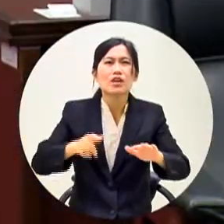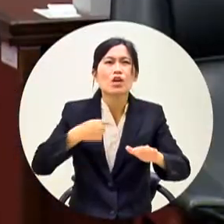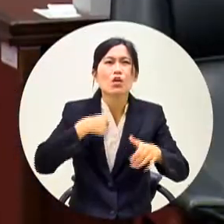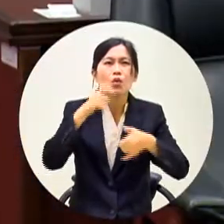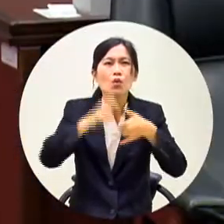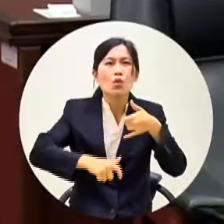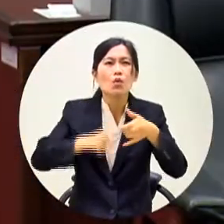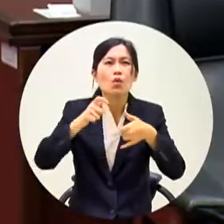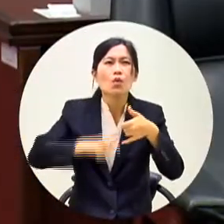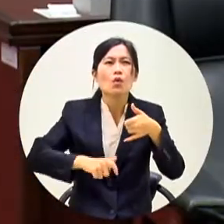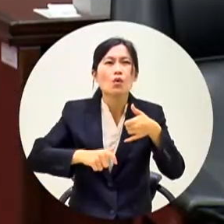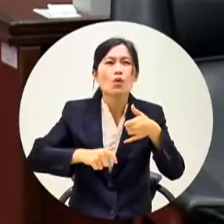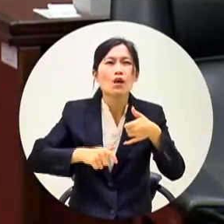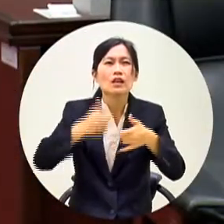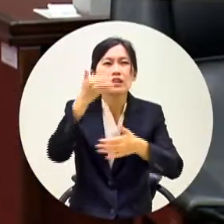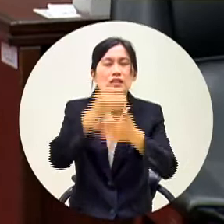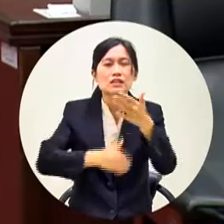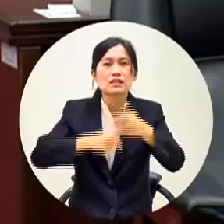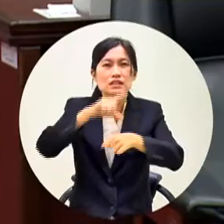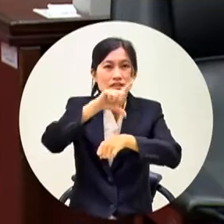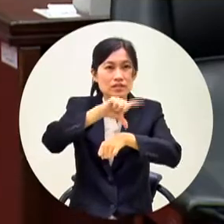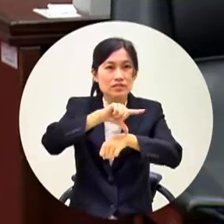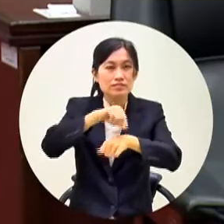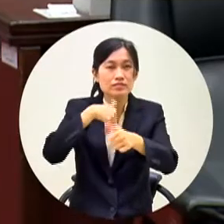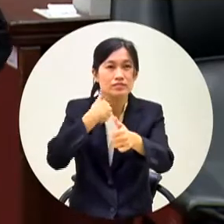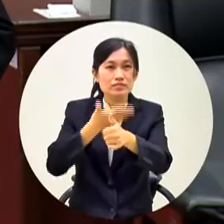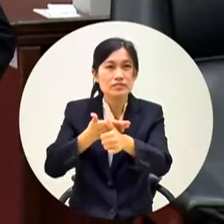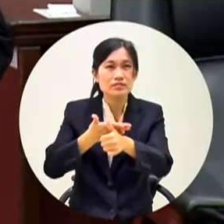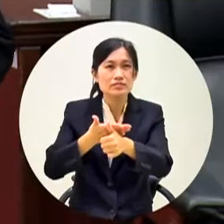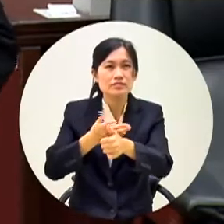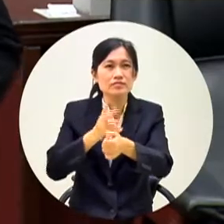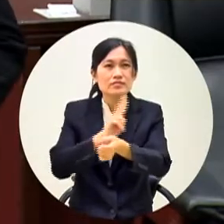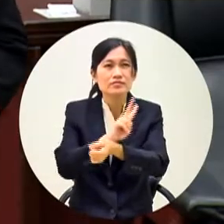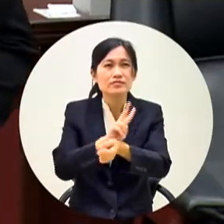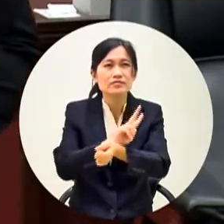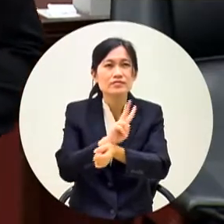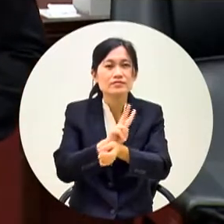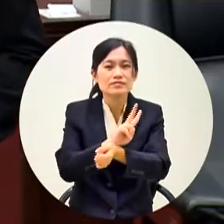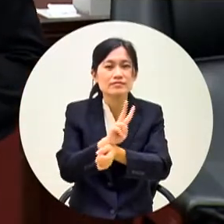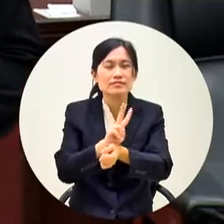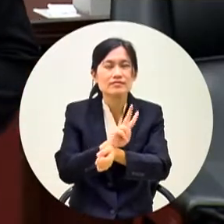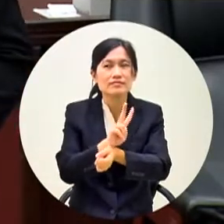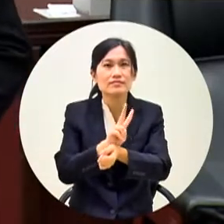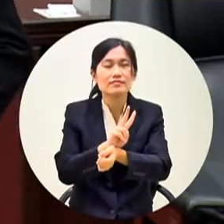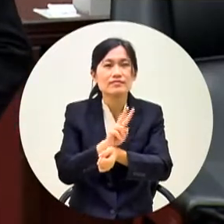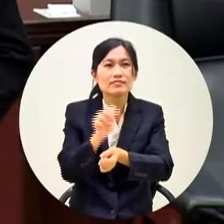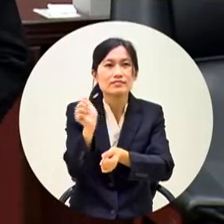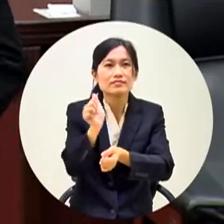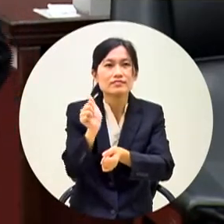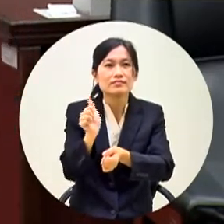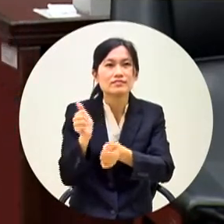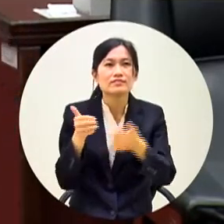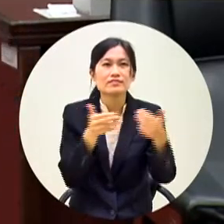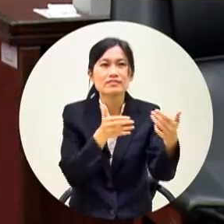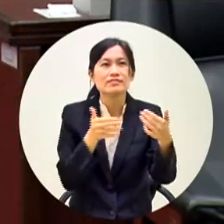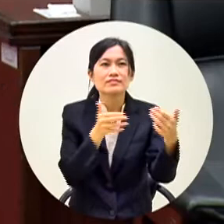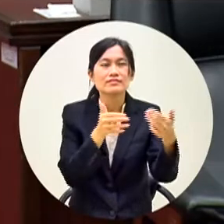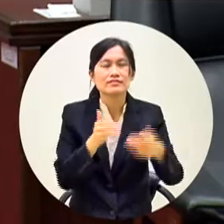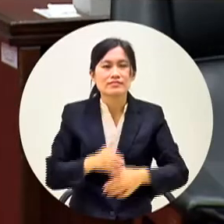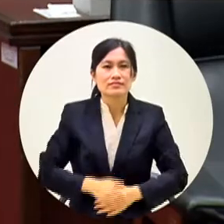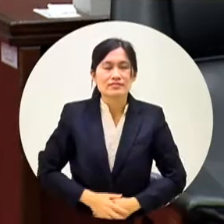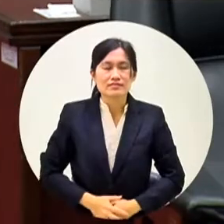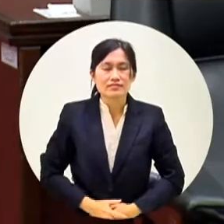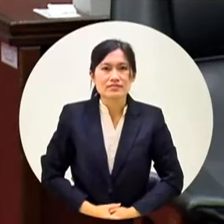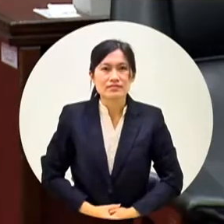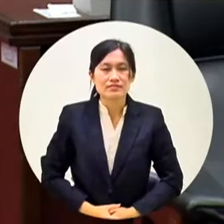我剩的时间，啊，予阮的林志宏议员哦，啊，来接顺哦。